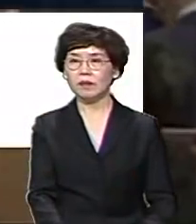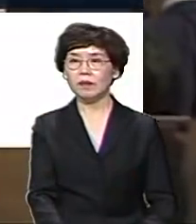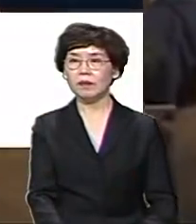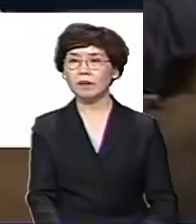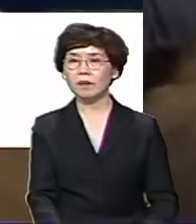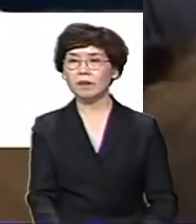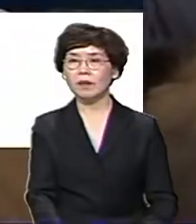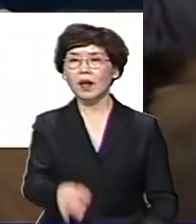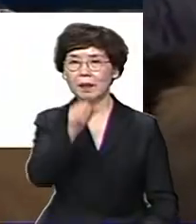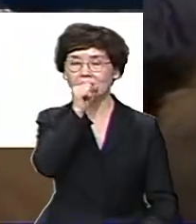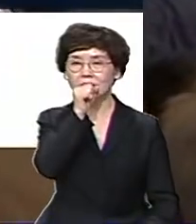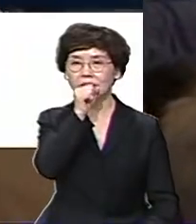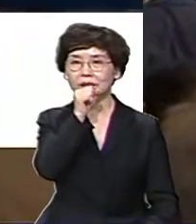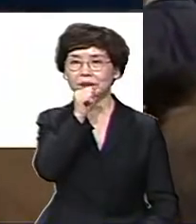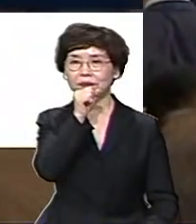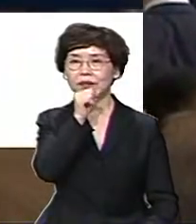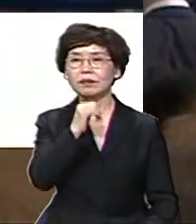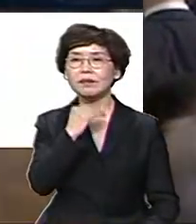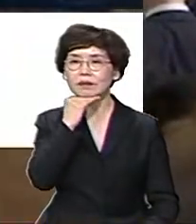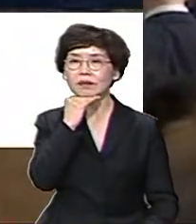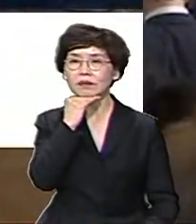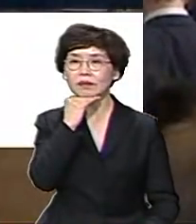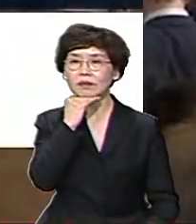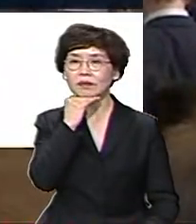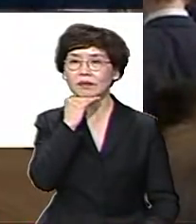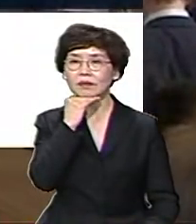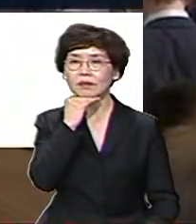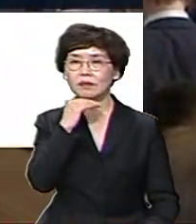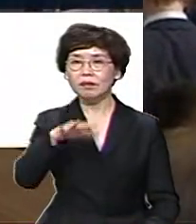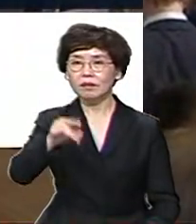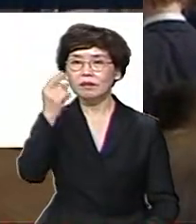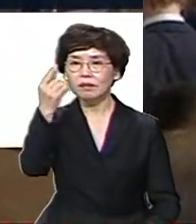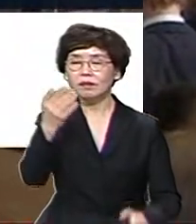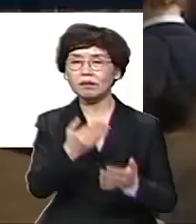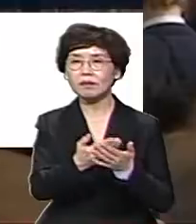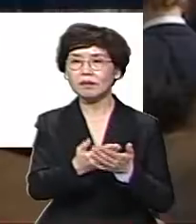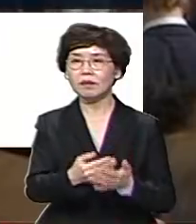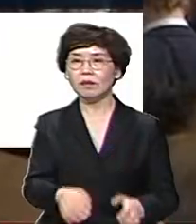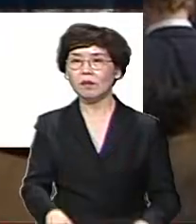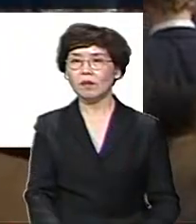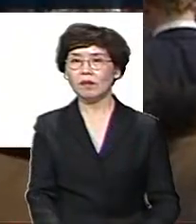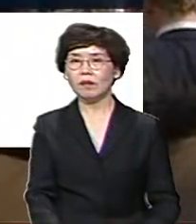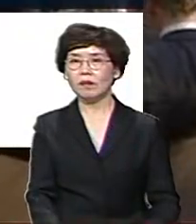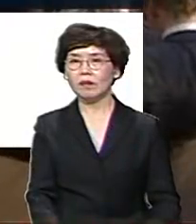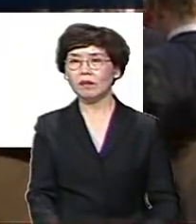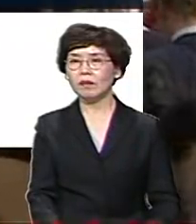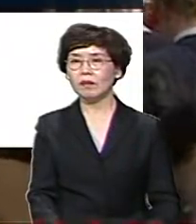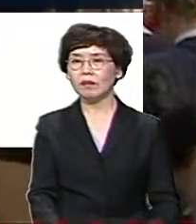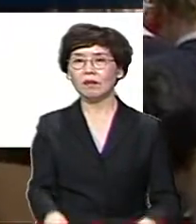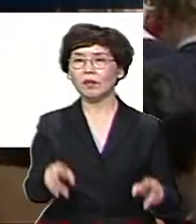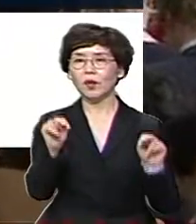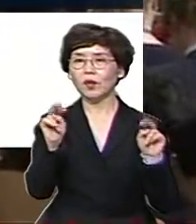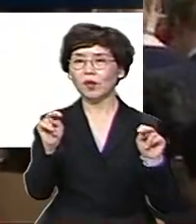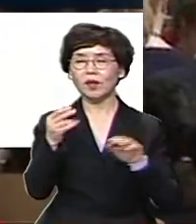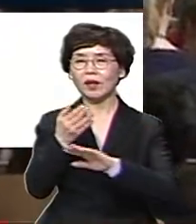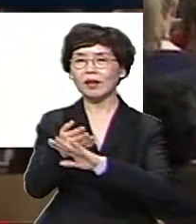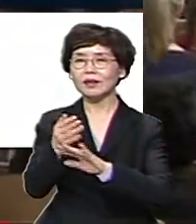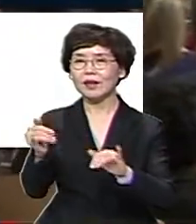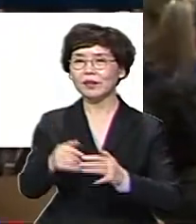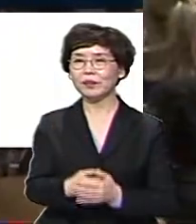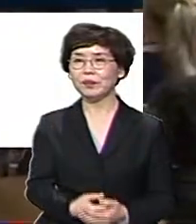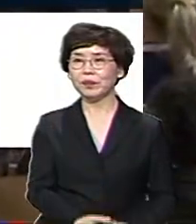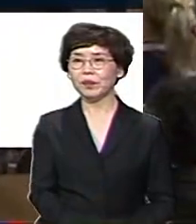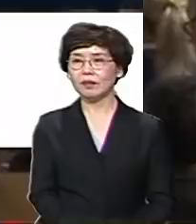트럼프 대통령님. 세 분 다 하지 마시고 중에 한 분만 하십시오. 예, 마이크를 제가 받을 텐데요. 잠깐만요. 앞에 계시는